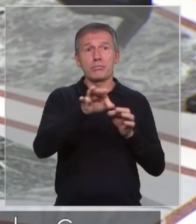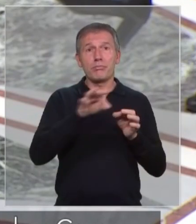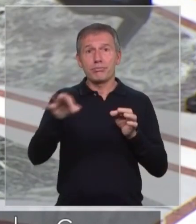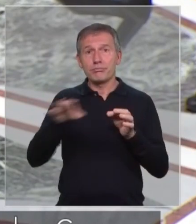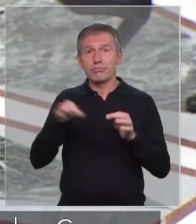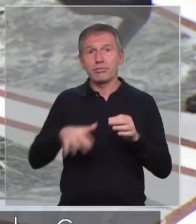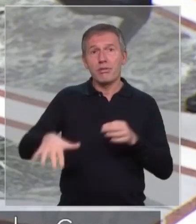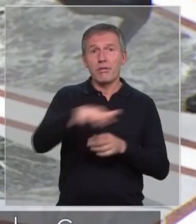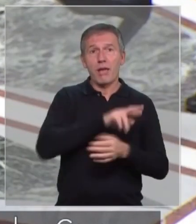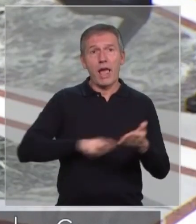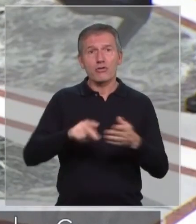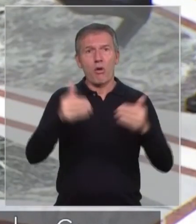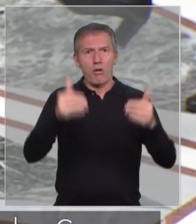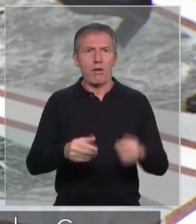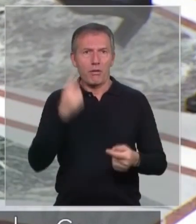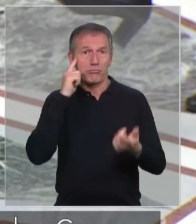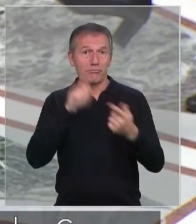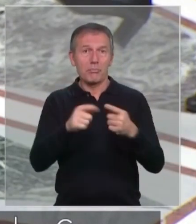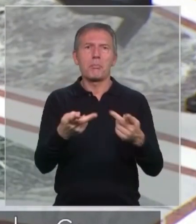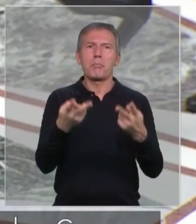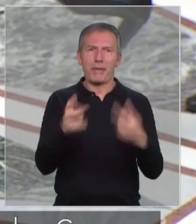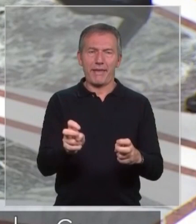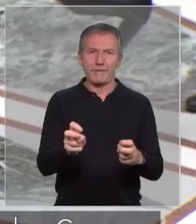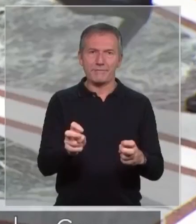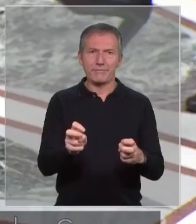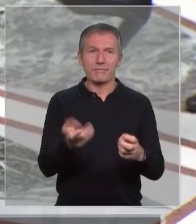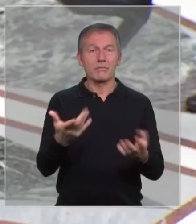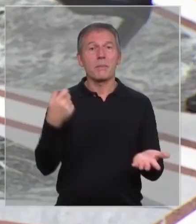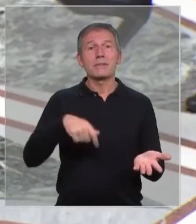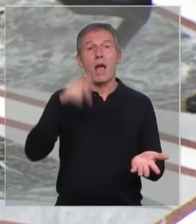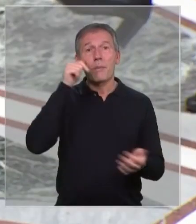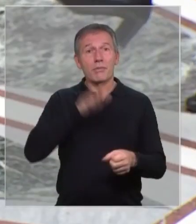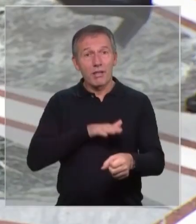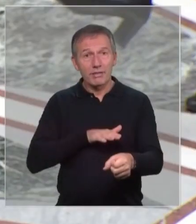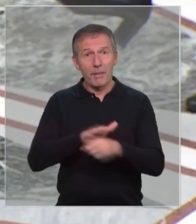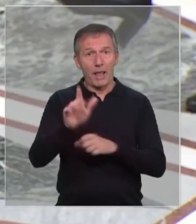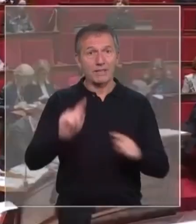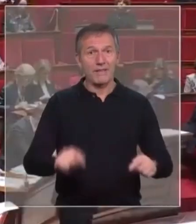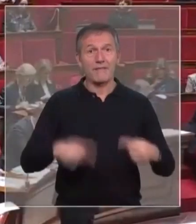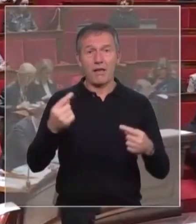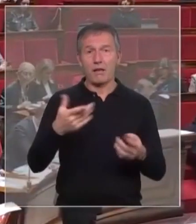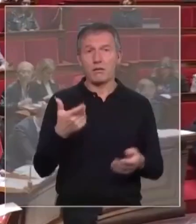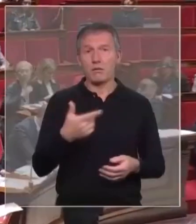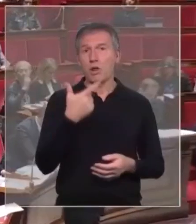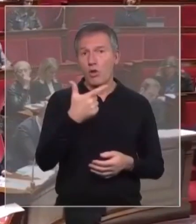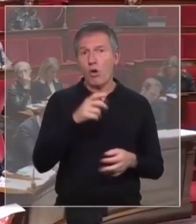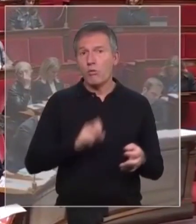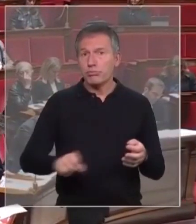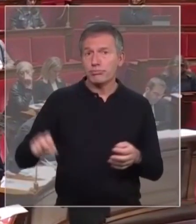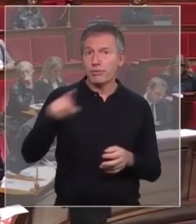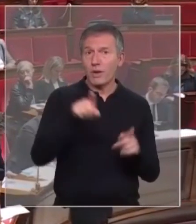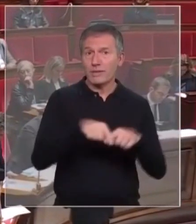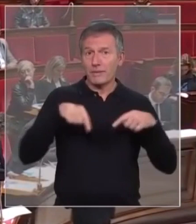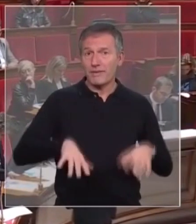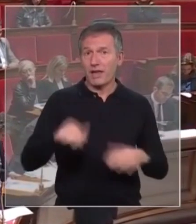permette de tracer une perspective de paix. Le déplacement du président de la République, les deux tournées de Catherine